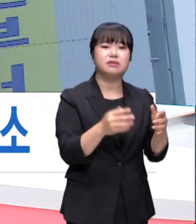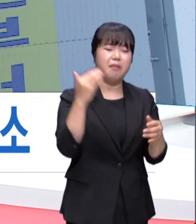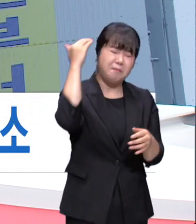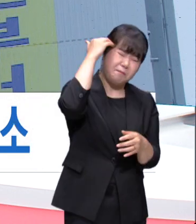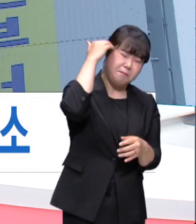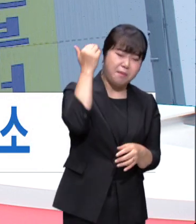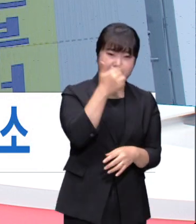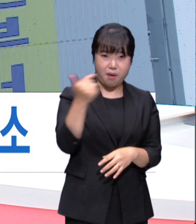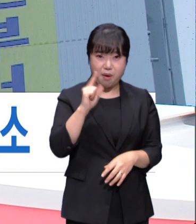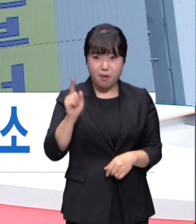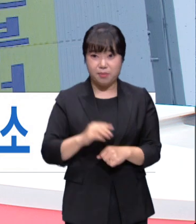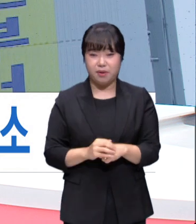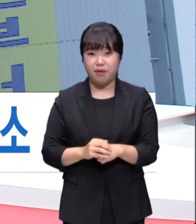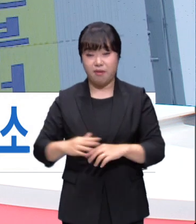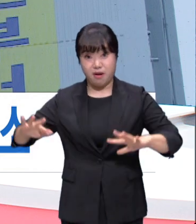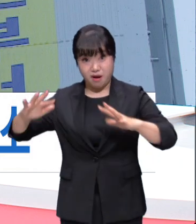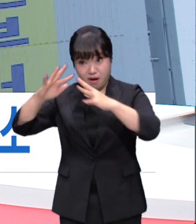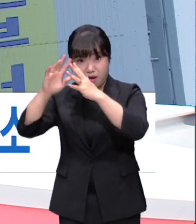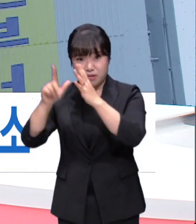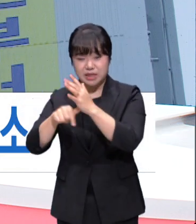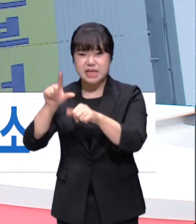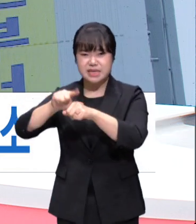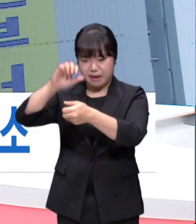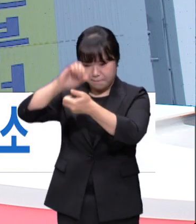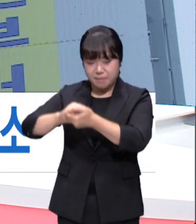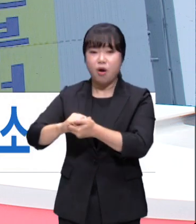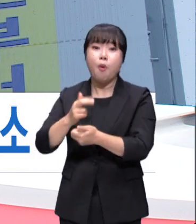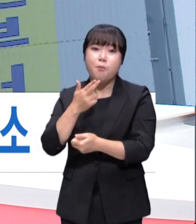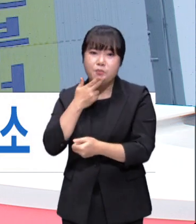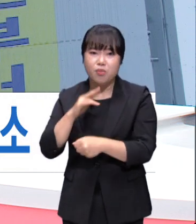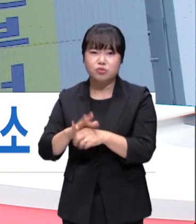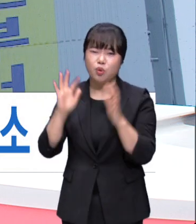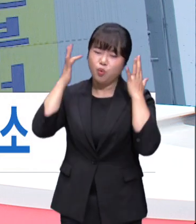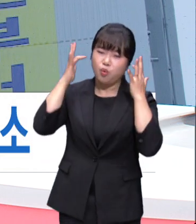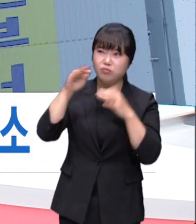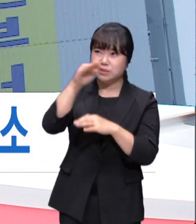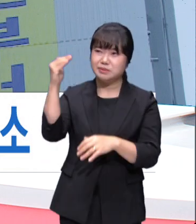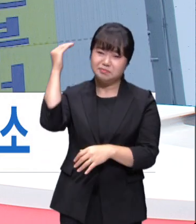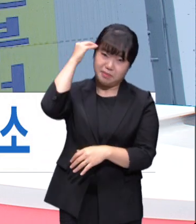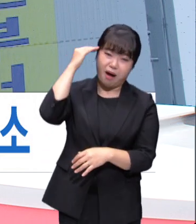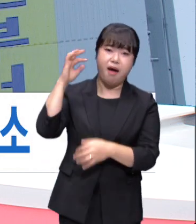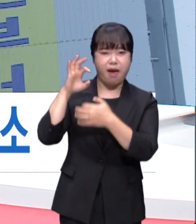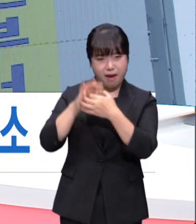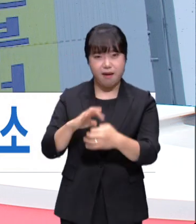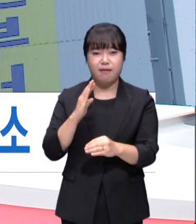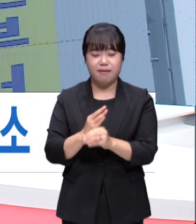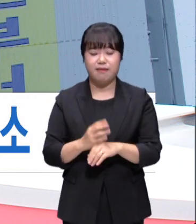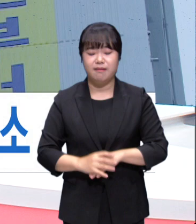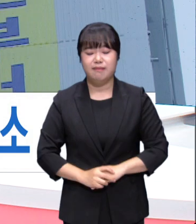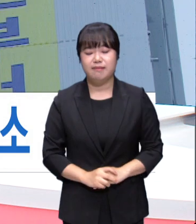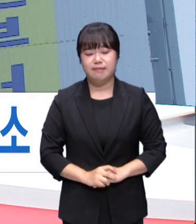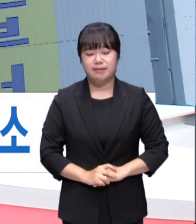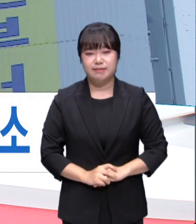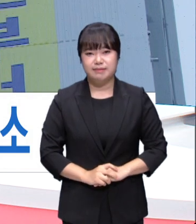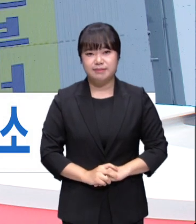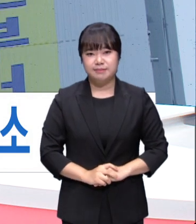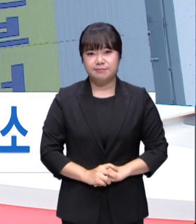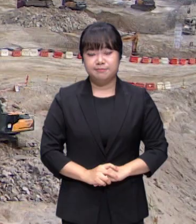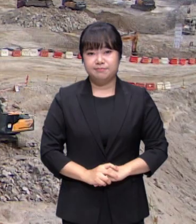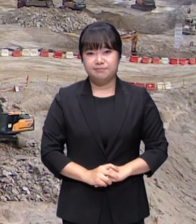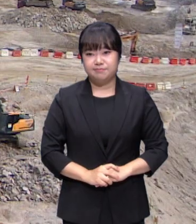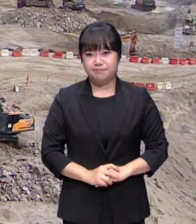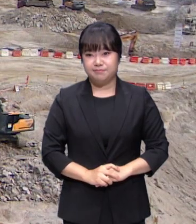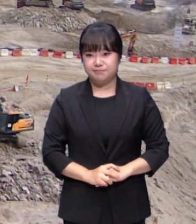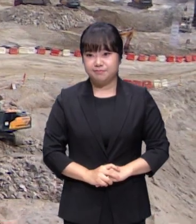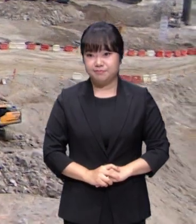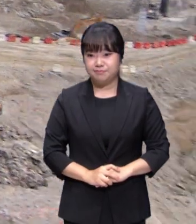나섰습니다. 시공사 측이 작업 시간과 소음 기준을 지키지 않고 있다는 이유에서입니다. 이재원 기자가 취재했습니다.